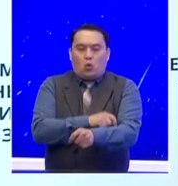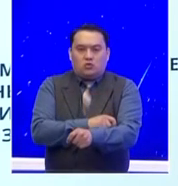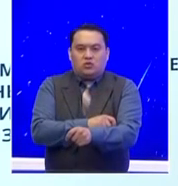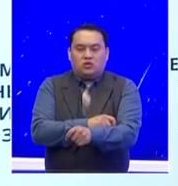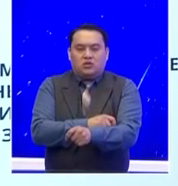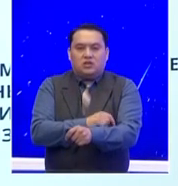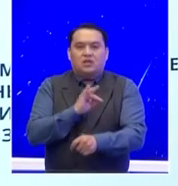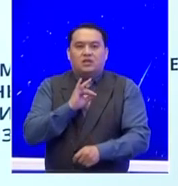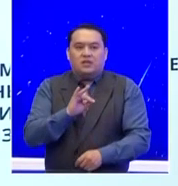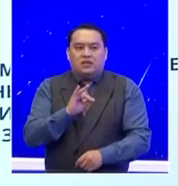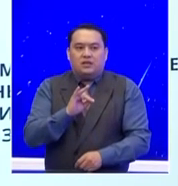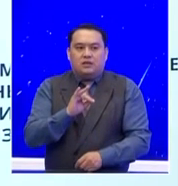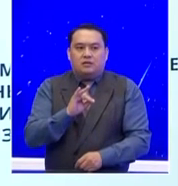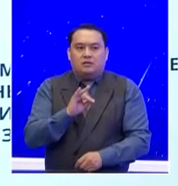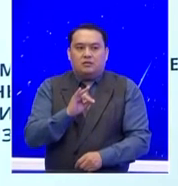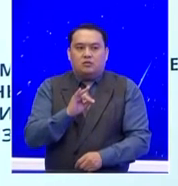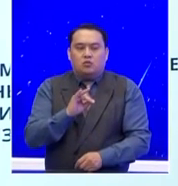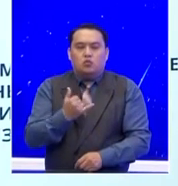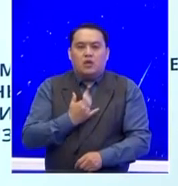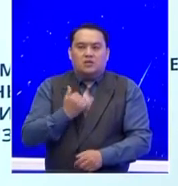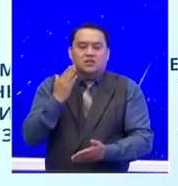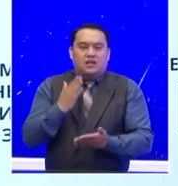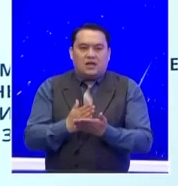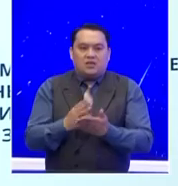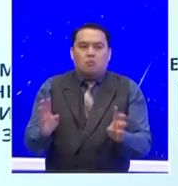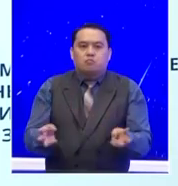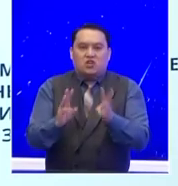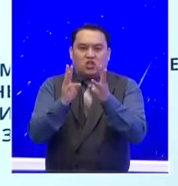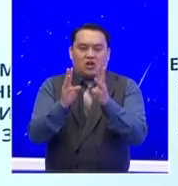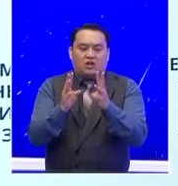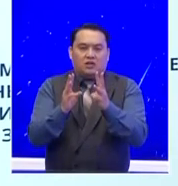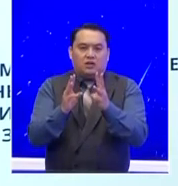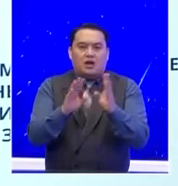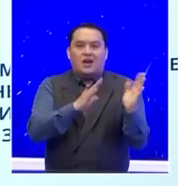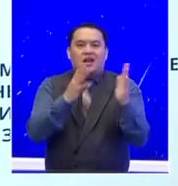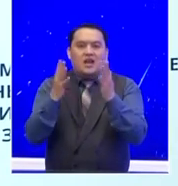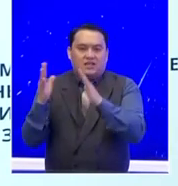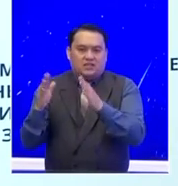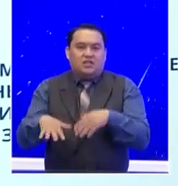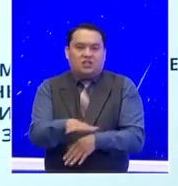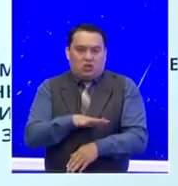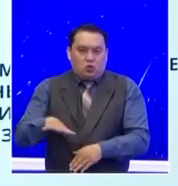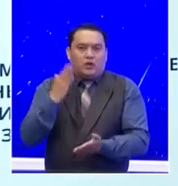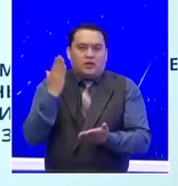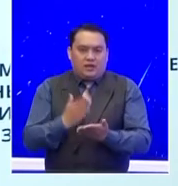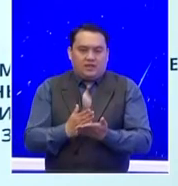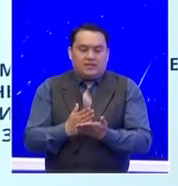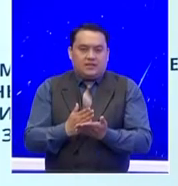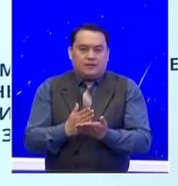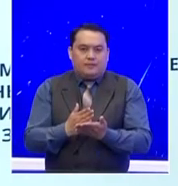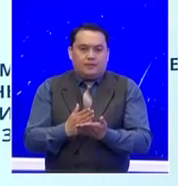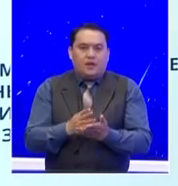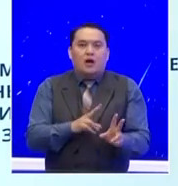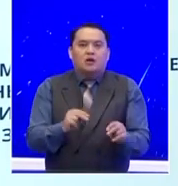огня. И в том же числе у нас имеются пожары на лесных территориях. Но, к счастью,